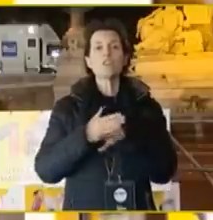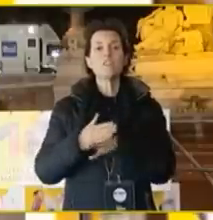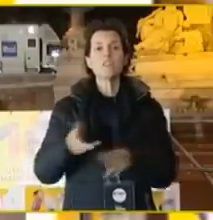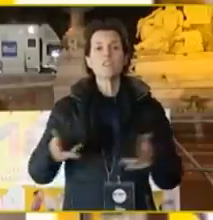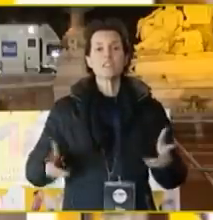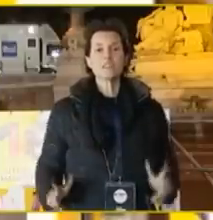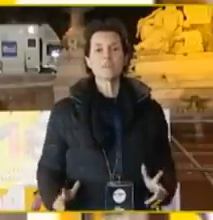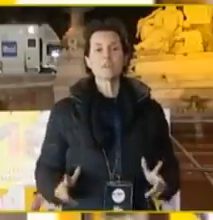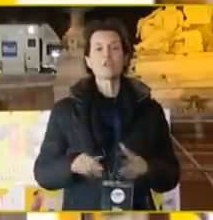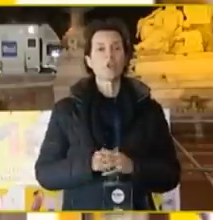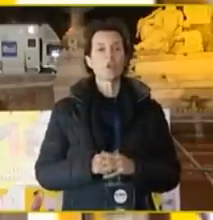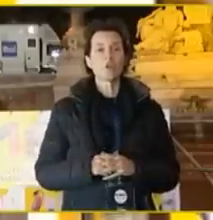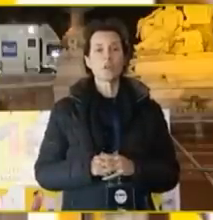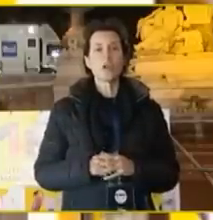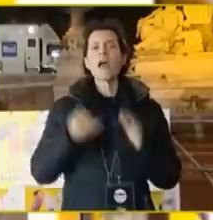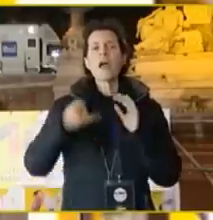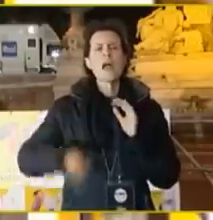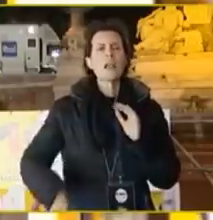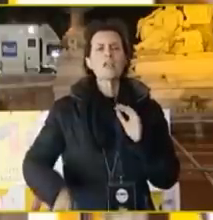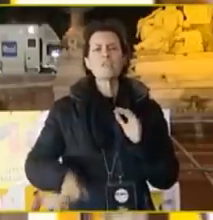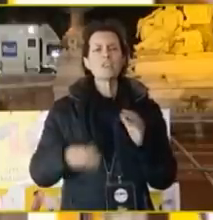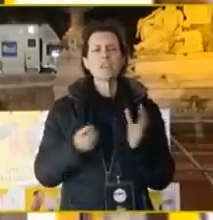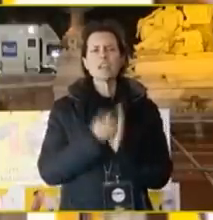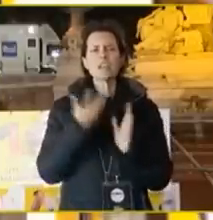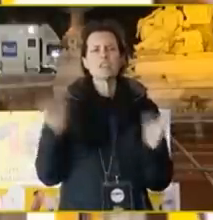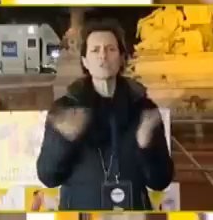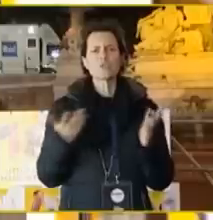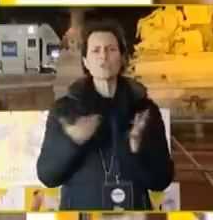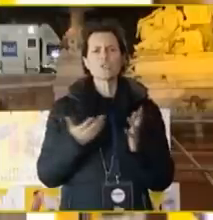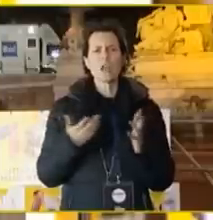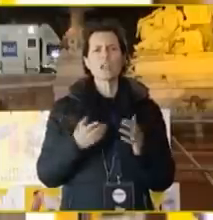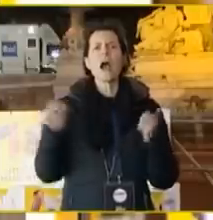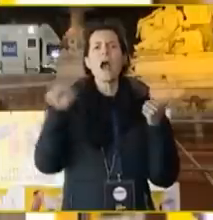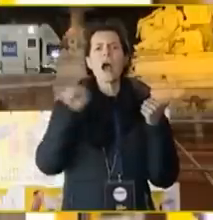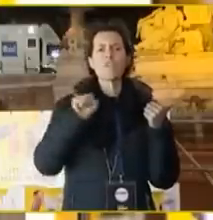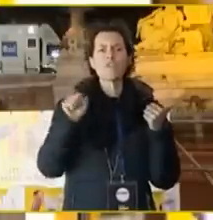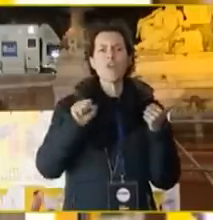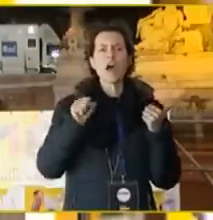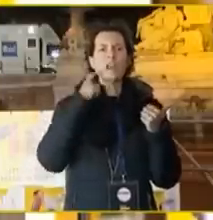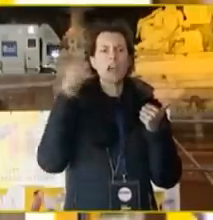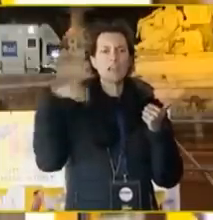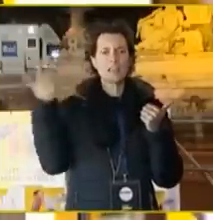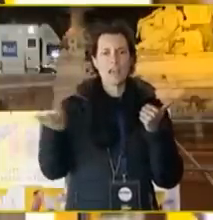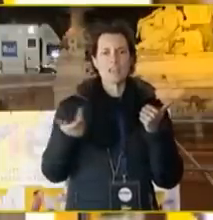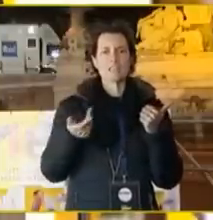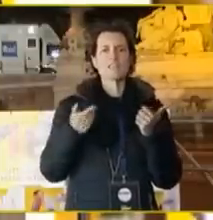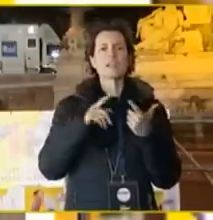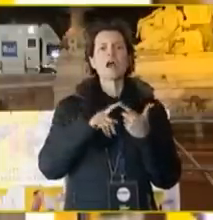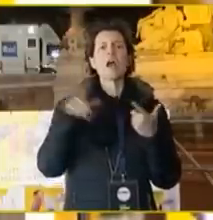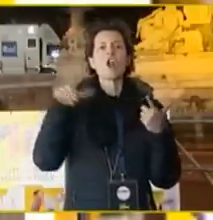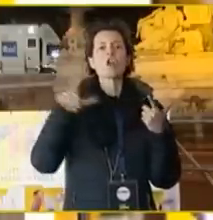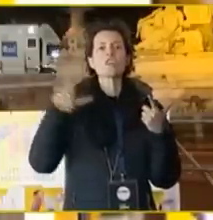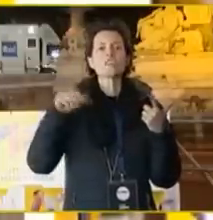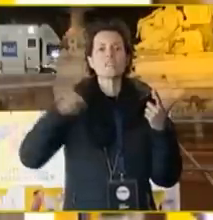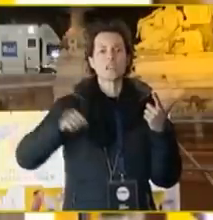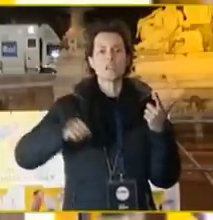capi bastone. E alla fine è così che ti ritrovi Alfano agli esteri o all'interno, la Lorenzin alla salute